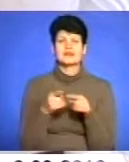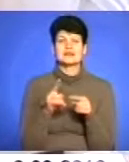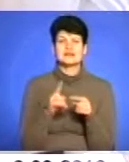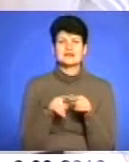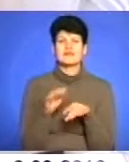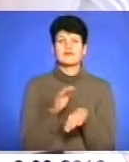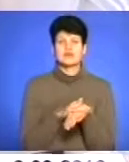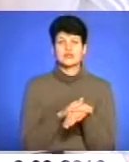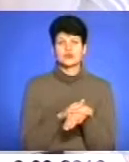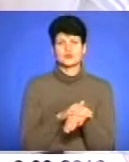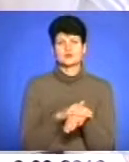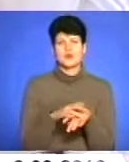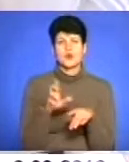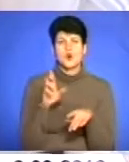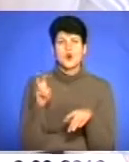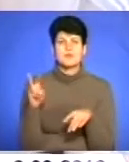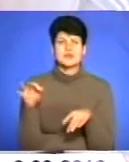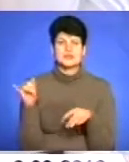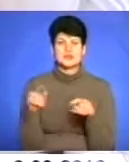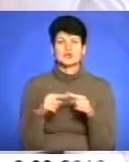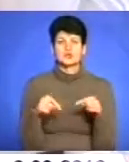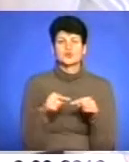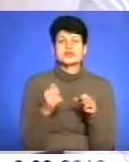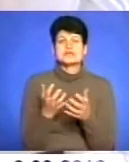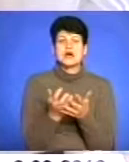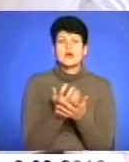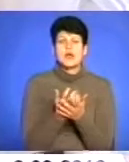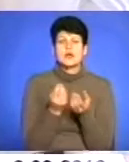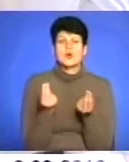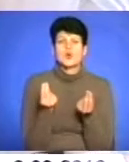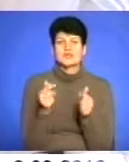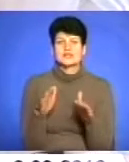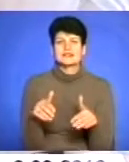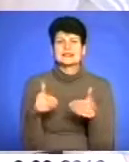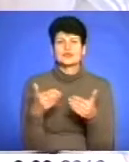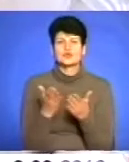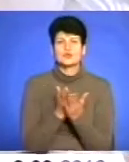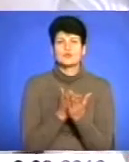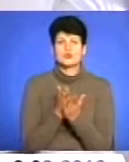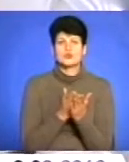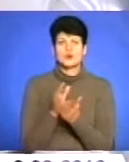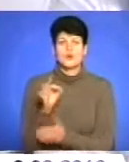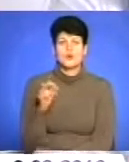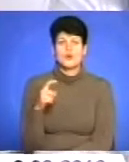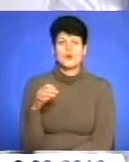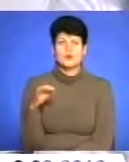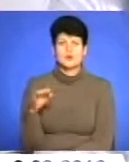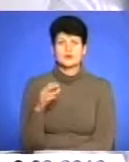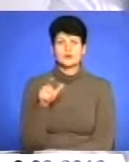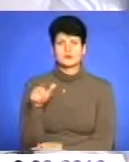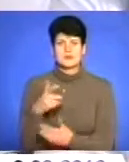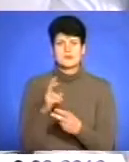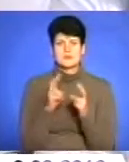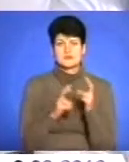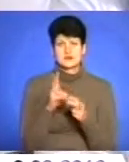фактично комерційна структура, яка заробляє кошти, надаючи послуги охорони громадянам і підприємствам.